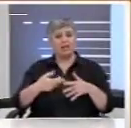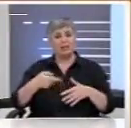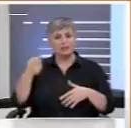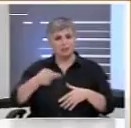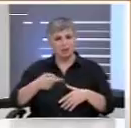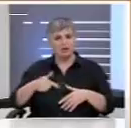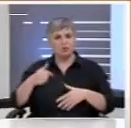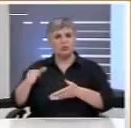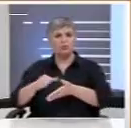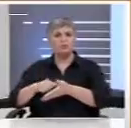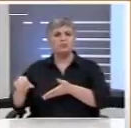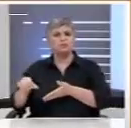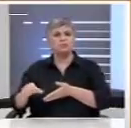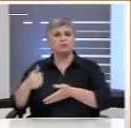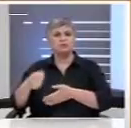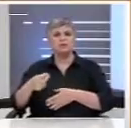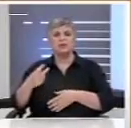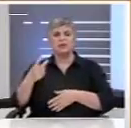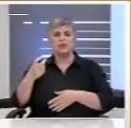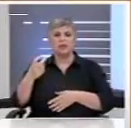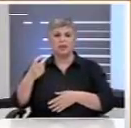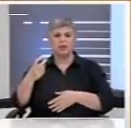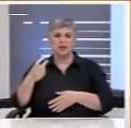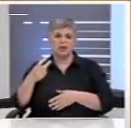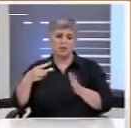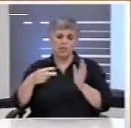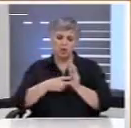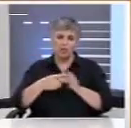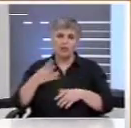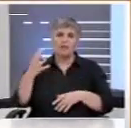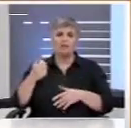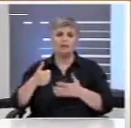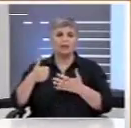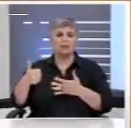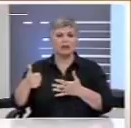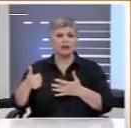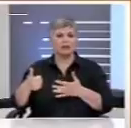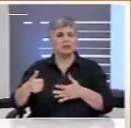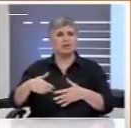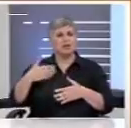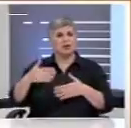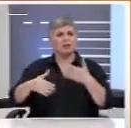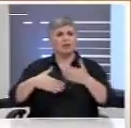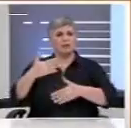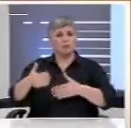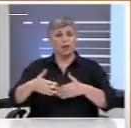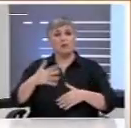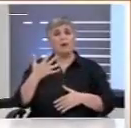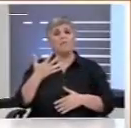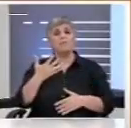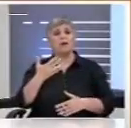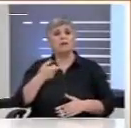όλο το χρέος μέχρι το 2046 και μέχρι το 2029 θα φτάσουμε στο 60%. Με 5%